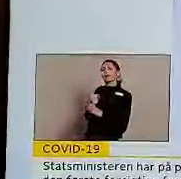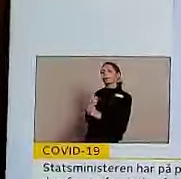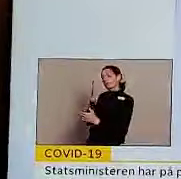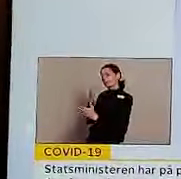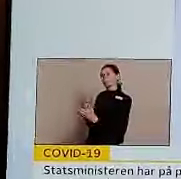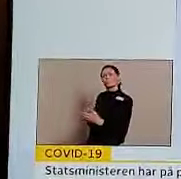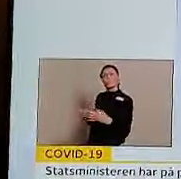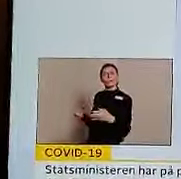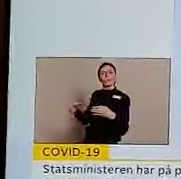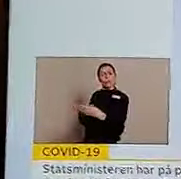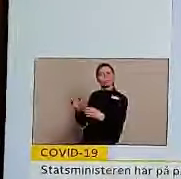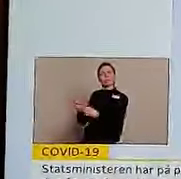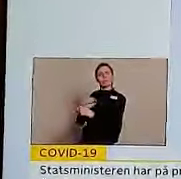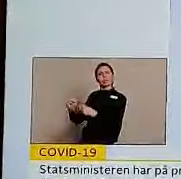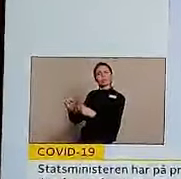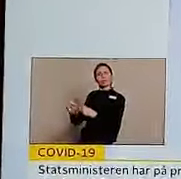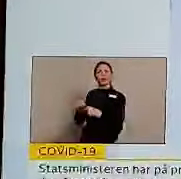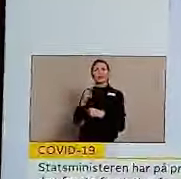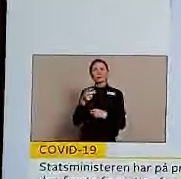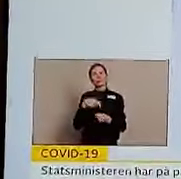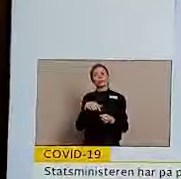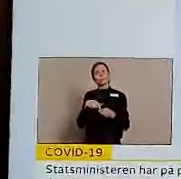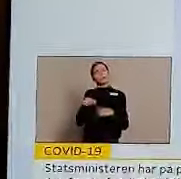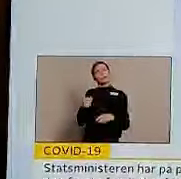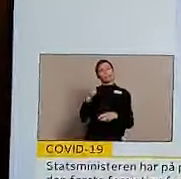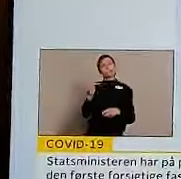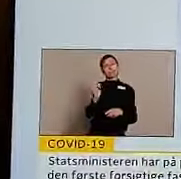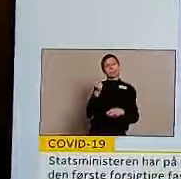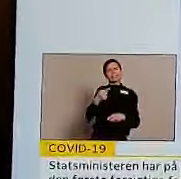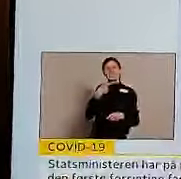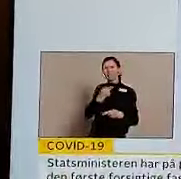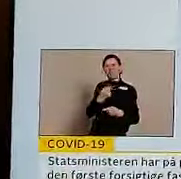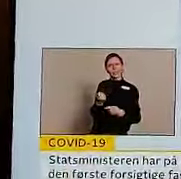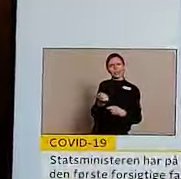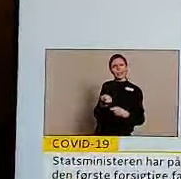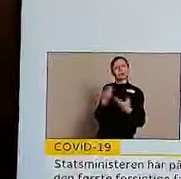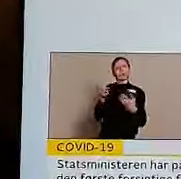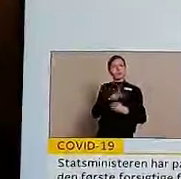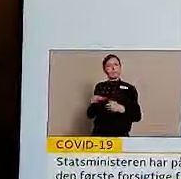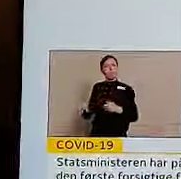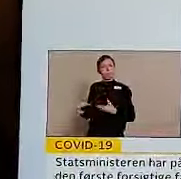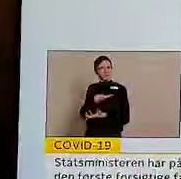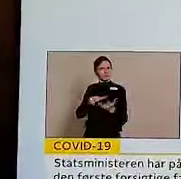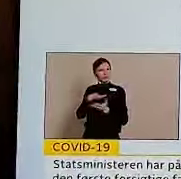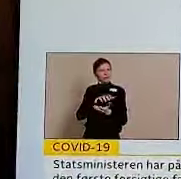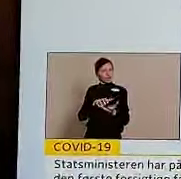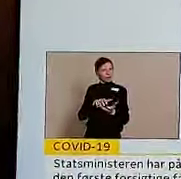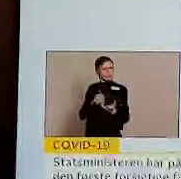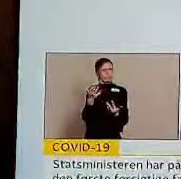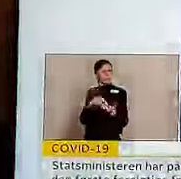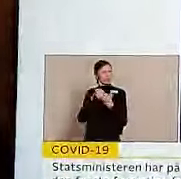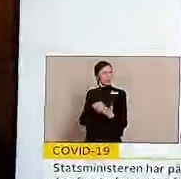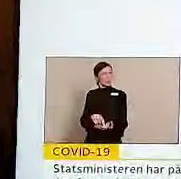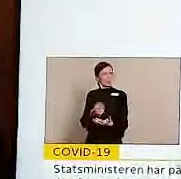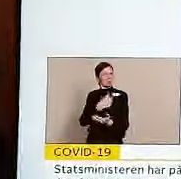بسهل يعني. لكن عدد الإصابات هي بانخفاض وليست عالية, وإنما